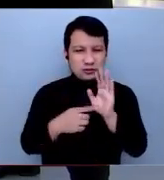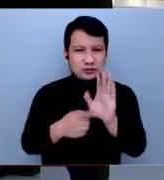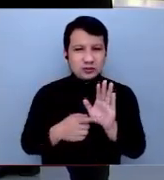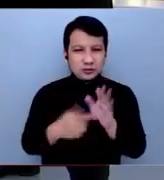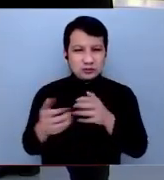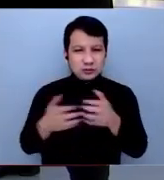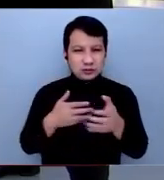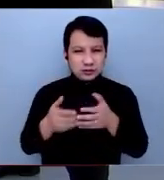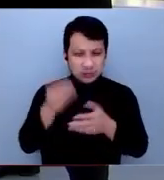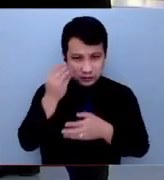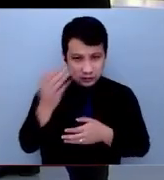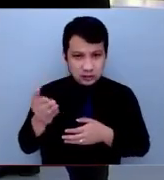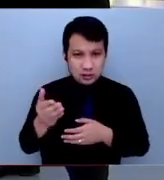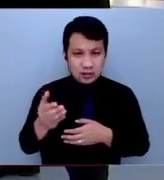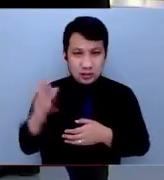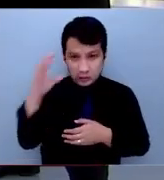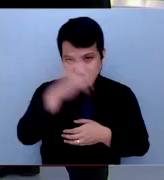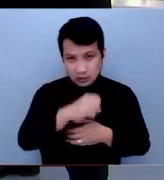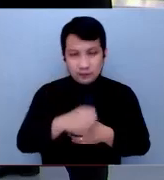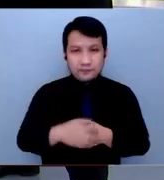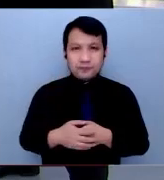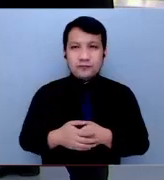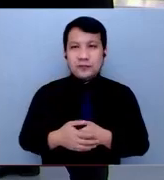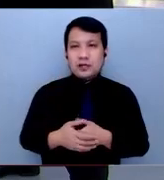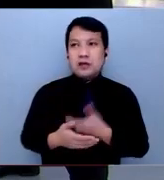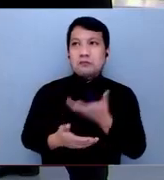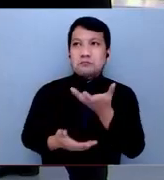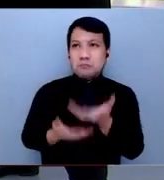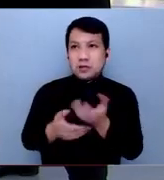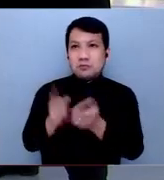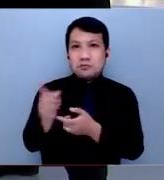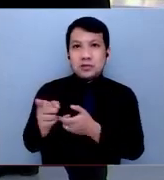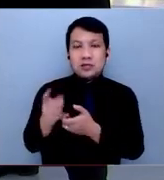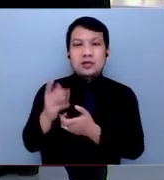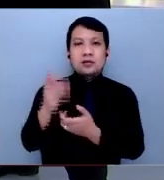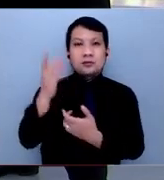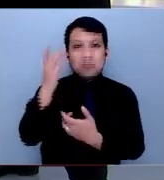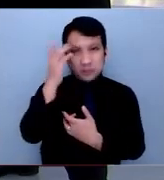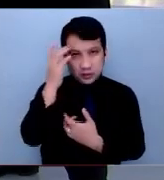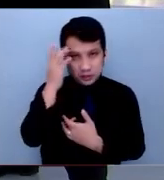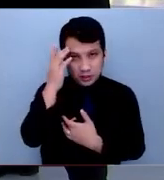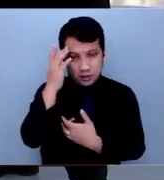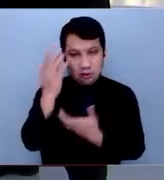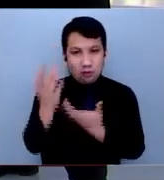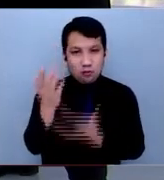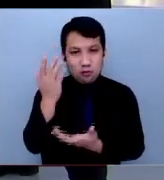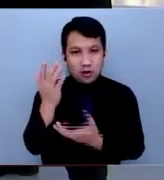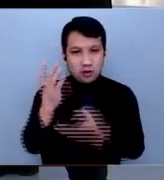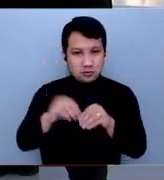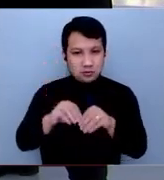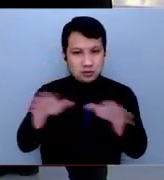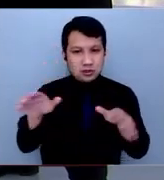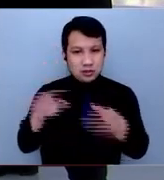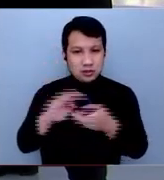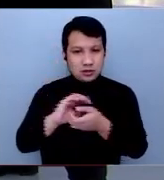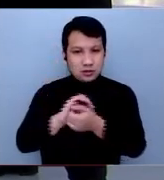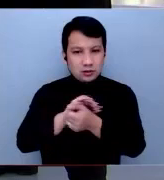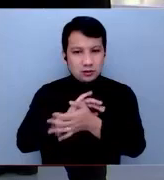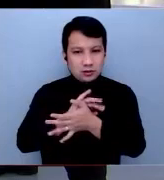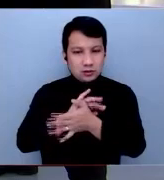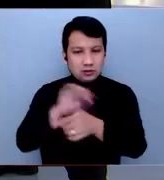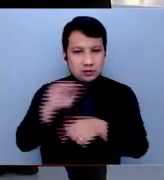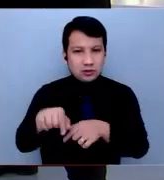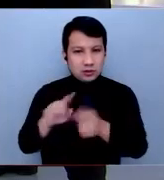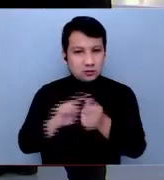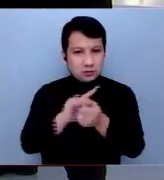po sa teorya. Maaring mas nakakahawa raw ito dahil nga higit doble yung mga mutations ito sa spike protein